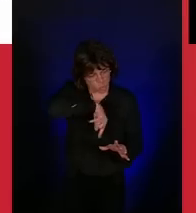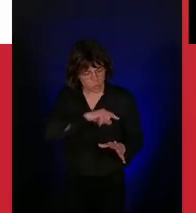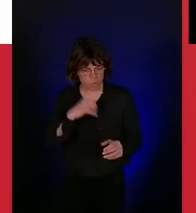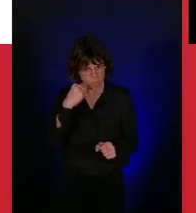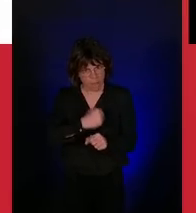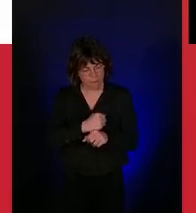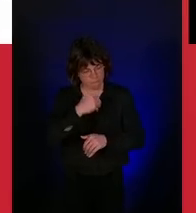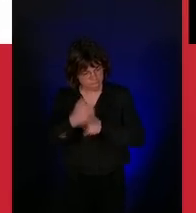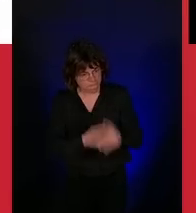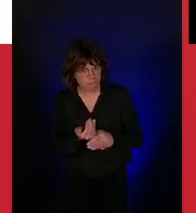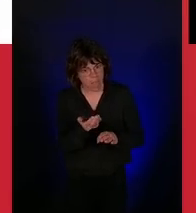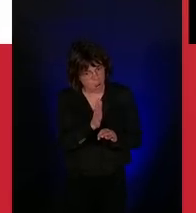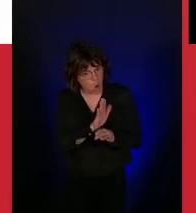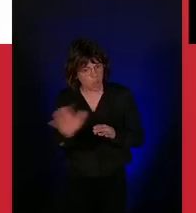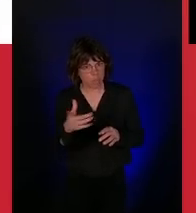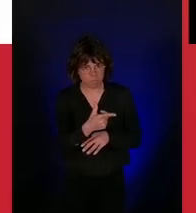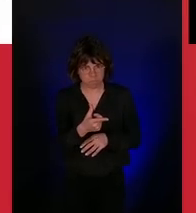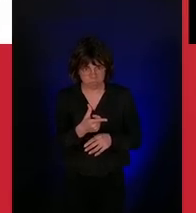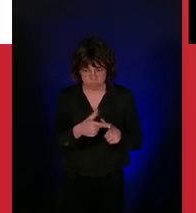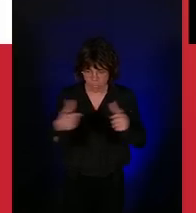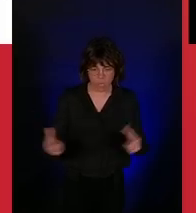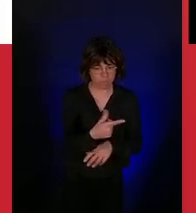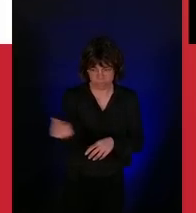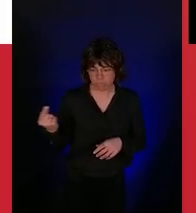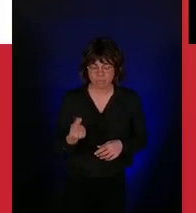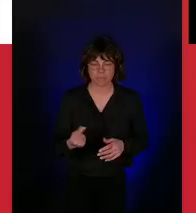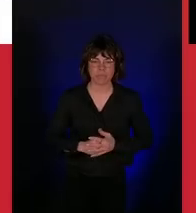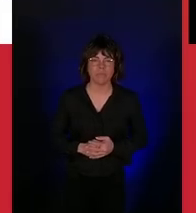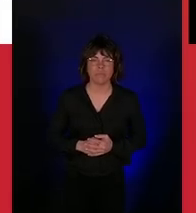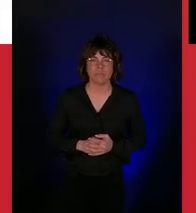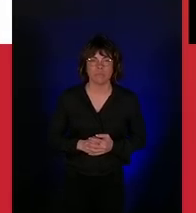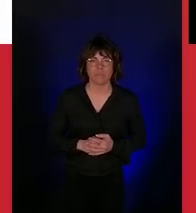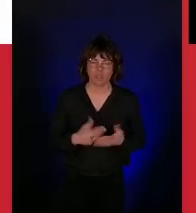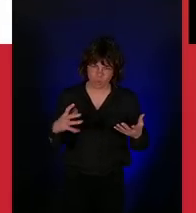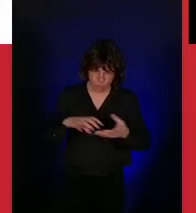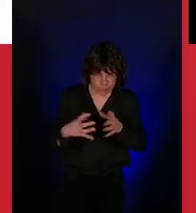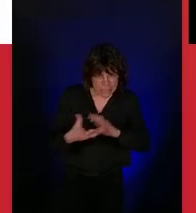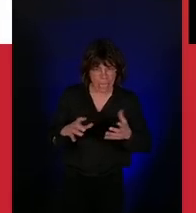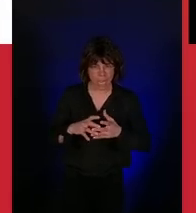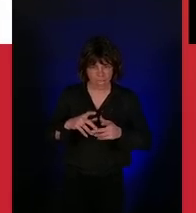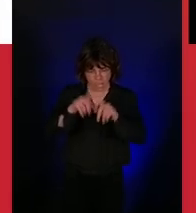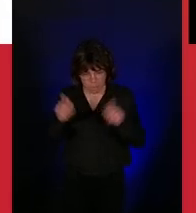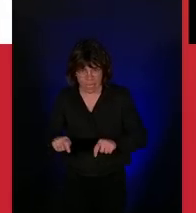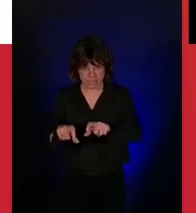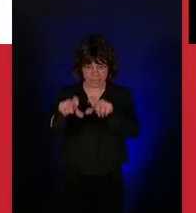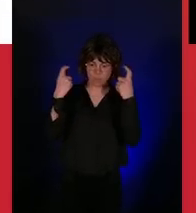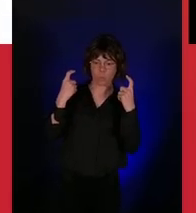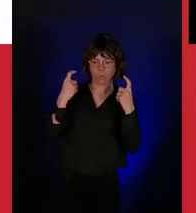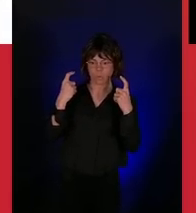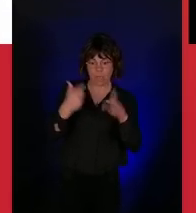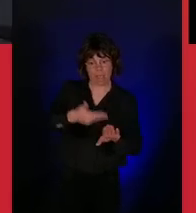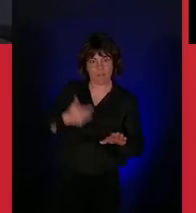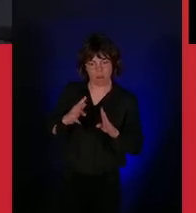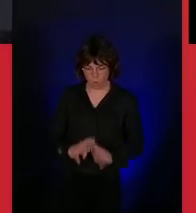largement avec d'autres sur ces sujets. Il est toujours compliqué, dans le respect des statuts, d'arrêter en amont du Congrès